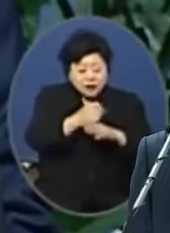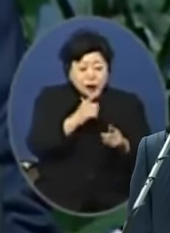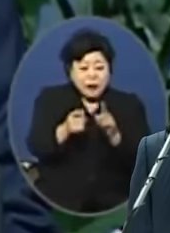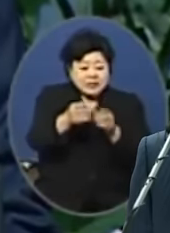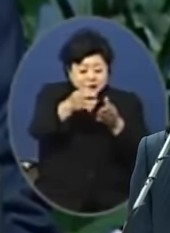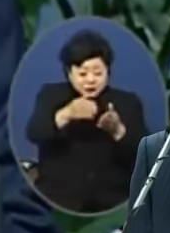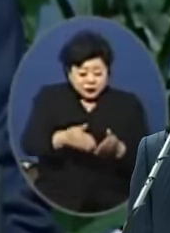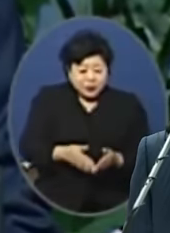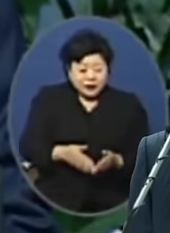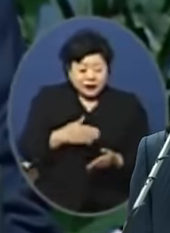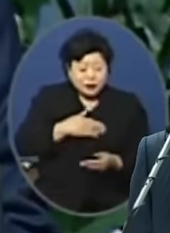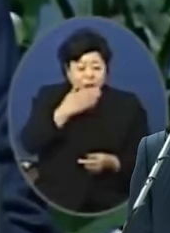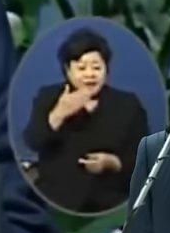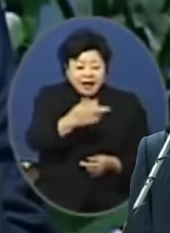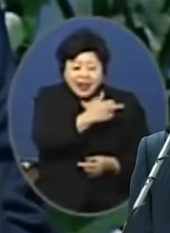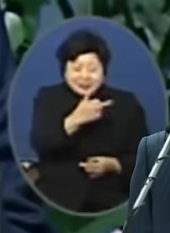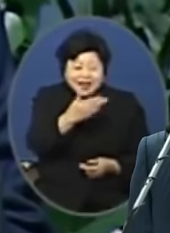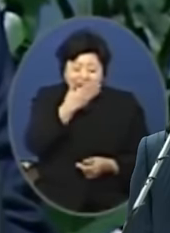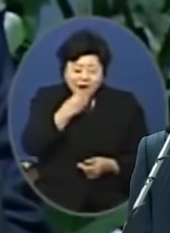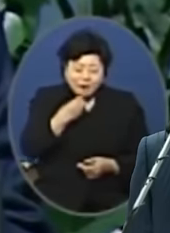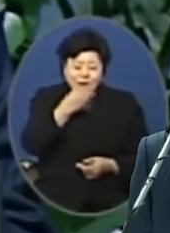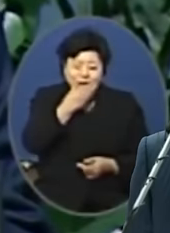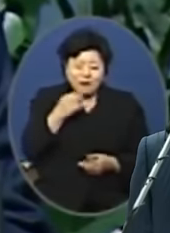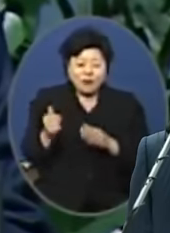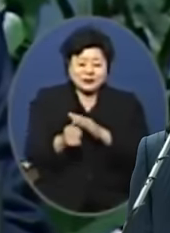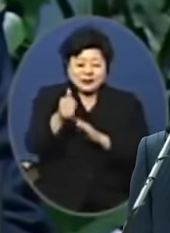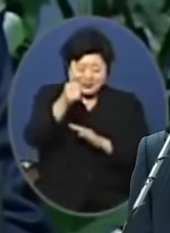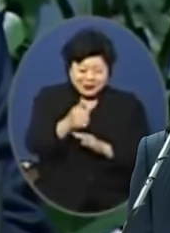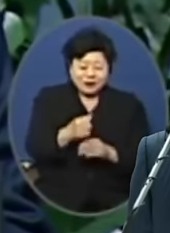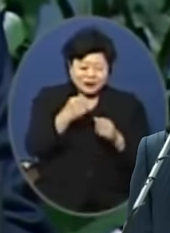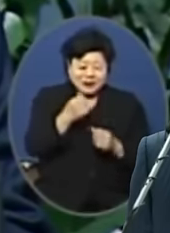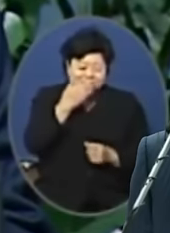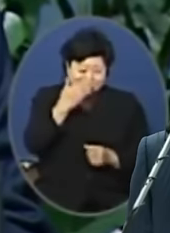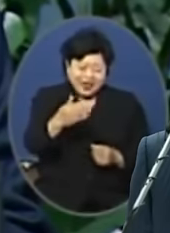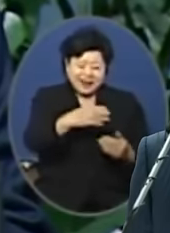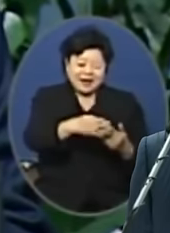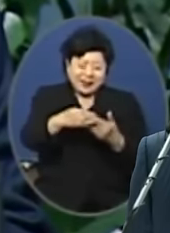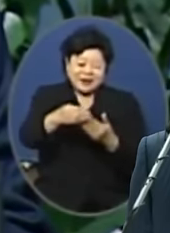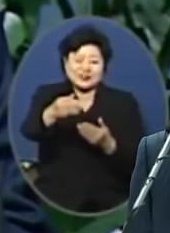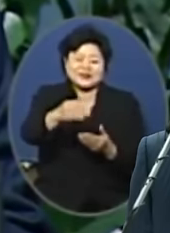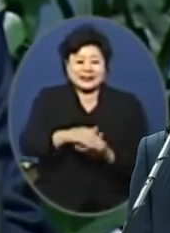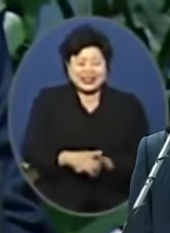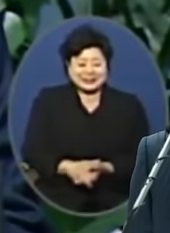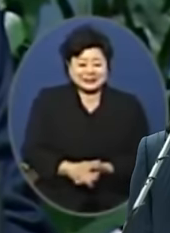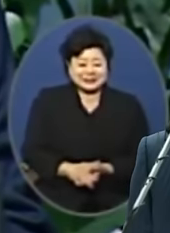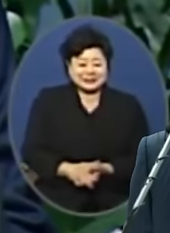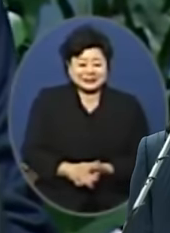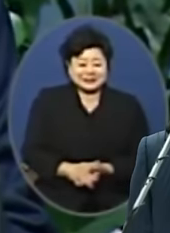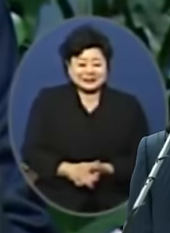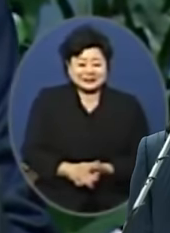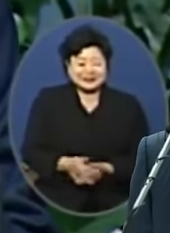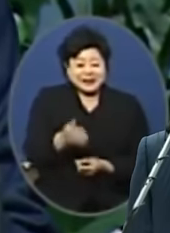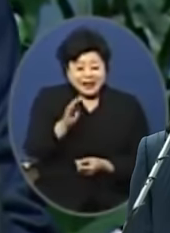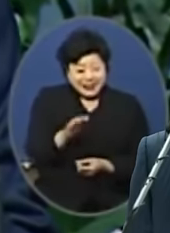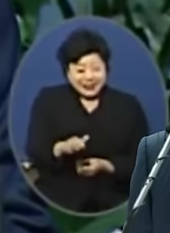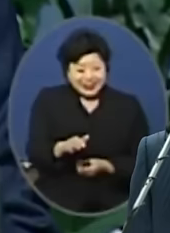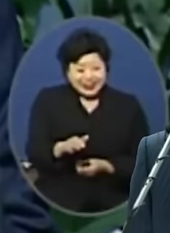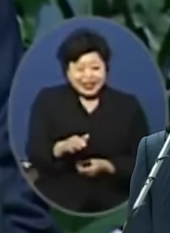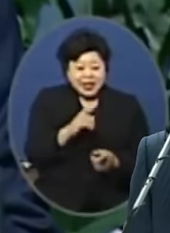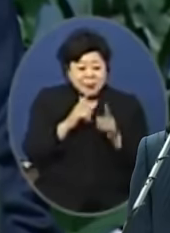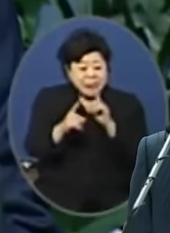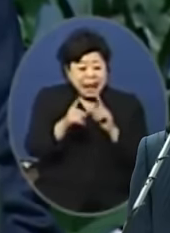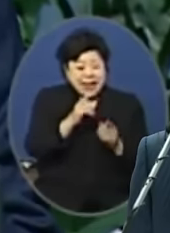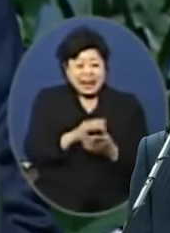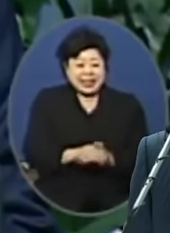말씀이 여러분과 나를 크게 행복하고 성공적인 인생을 살도록 만들어주는 것입니다. 그런데 우리가